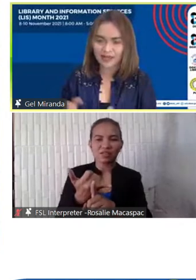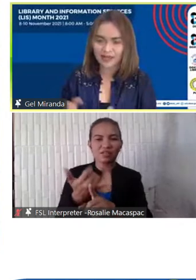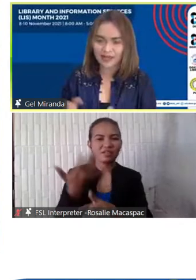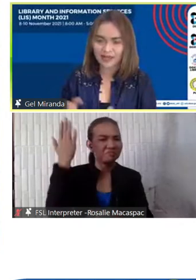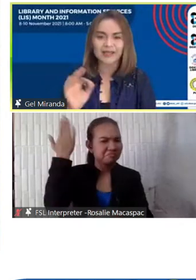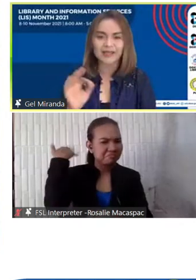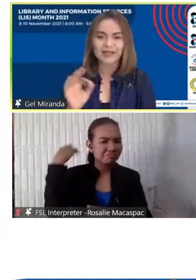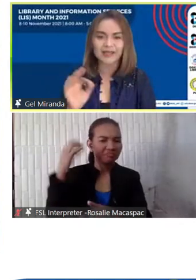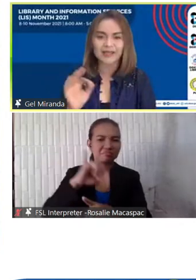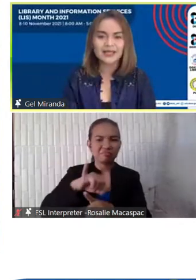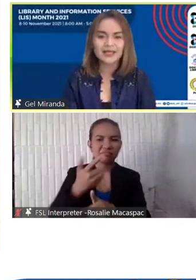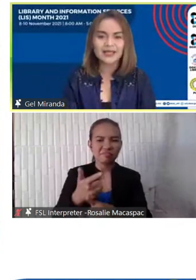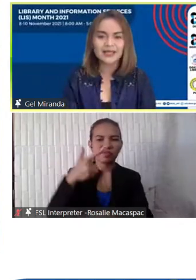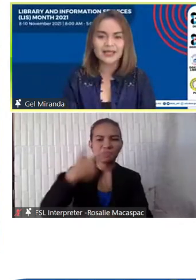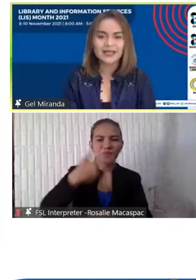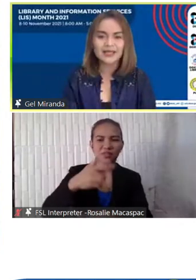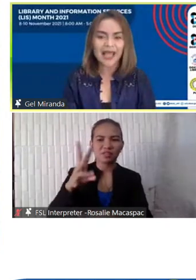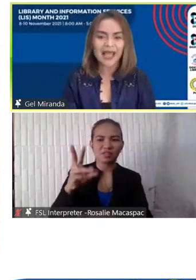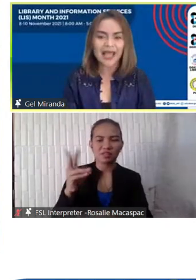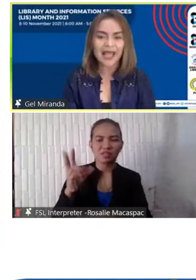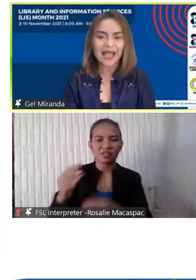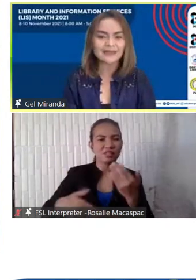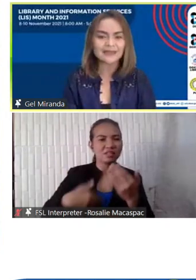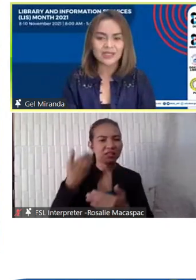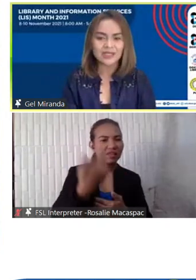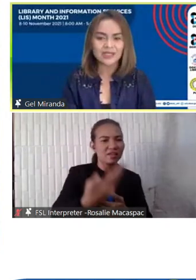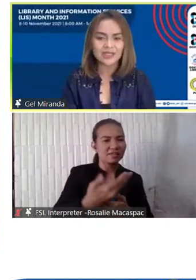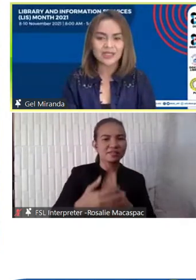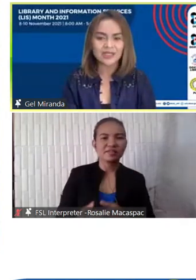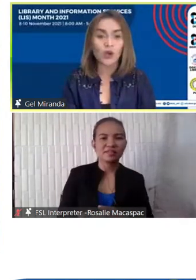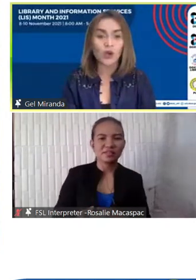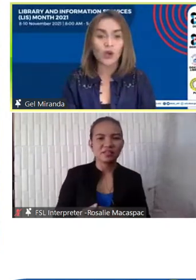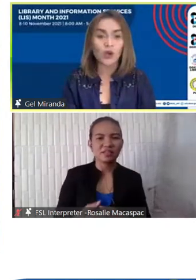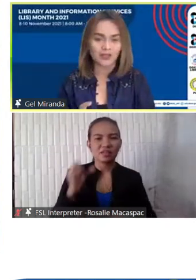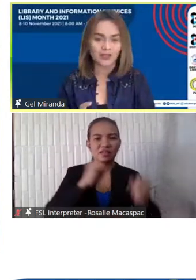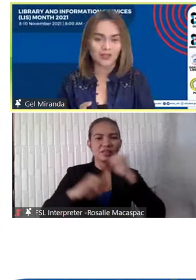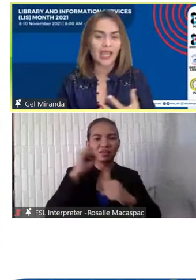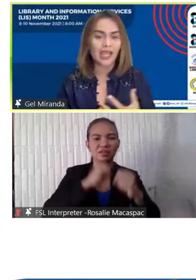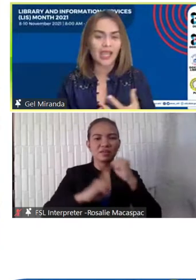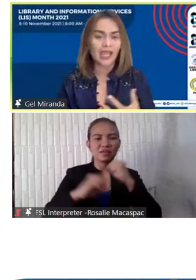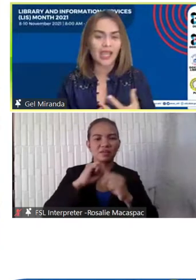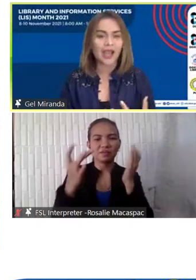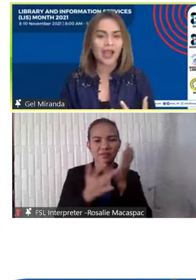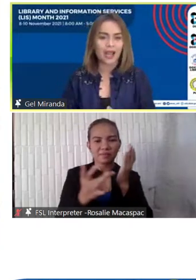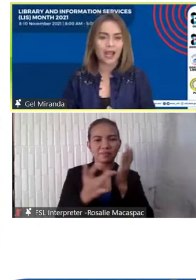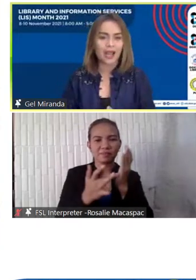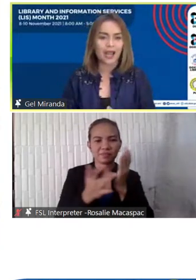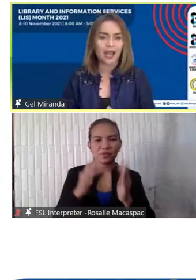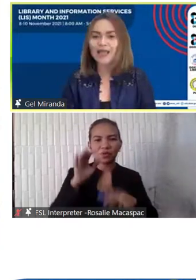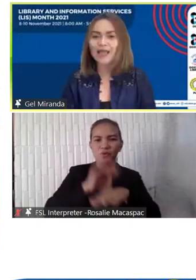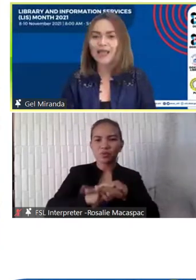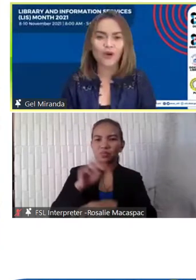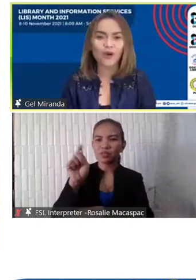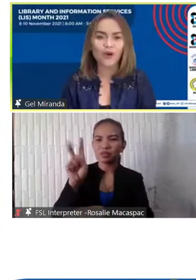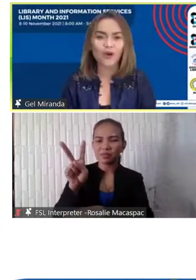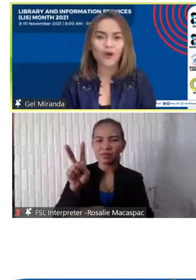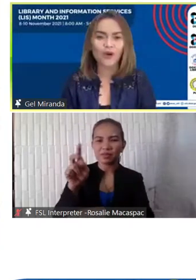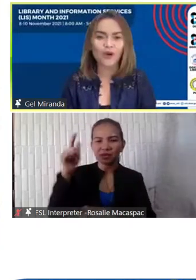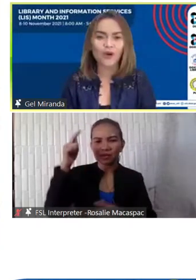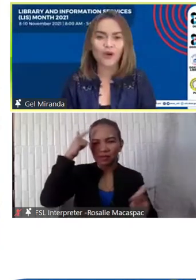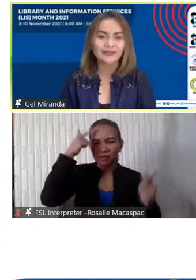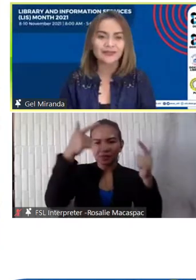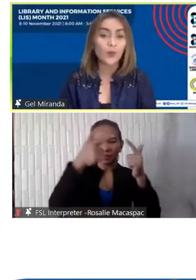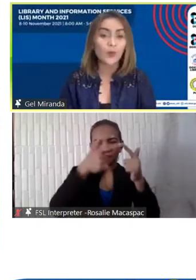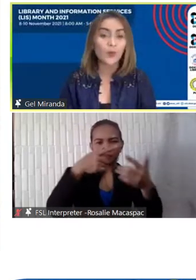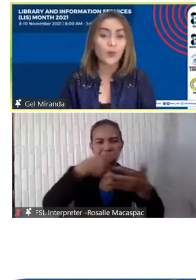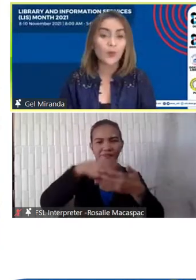July 2016. Okay, so next slide po tayo. Science and Technology on TV. Ito yung aim ng ating programa. Bakit nga